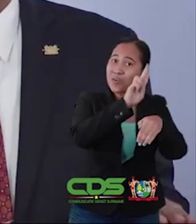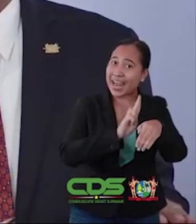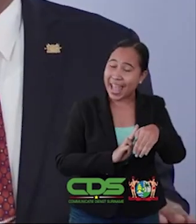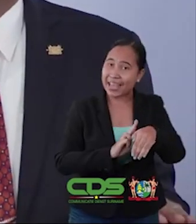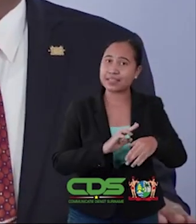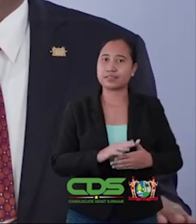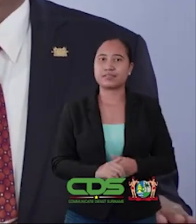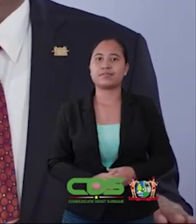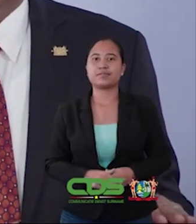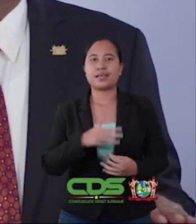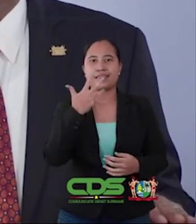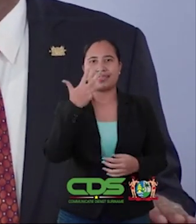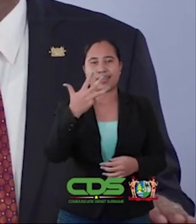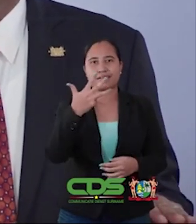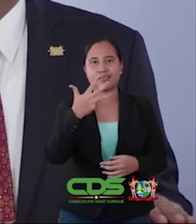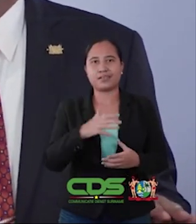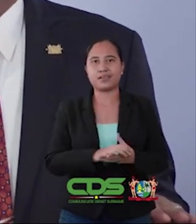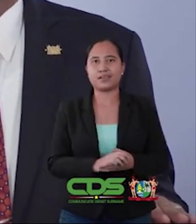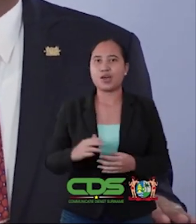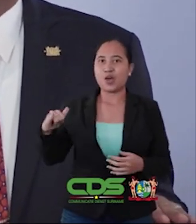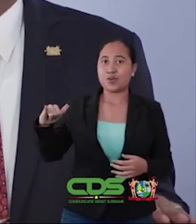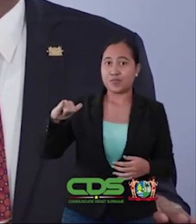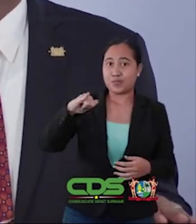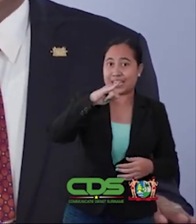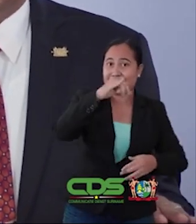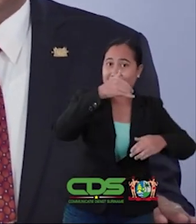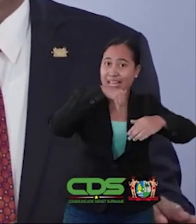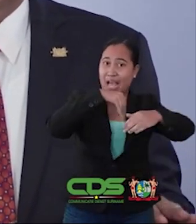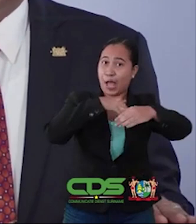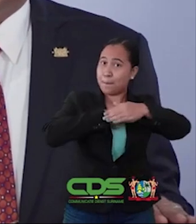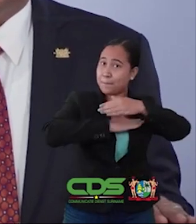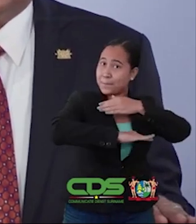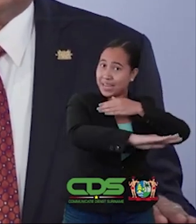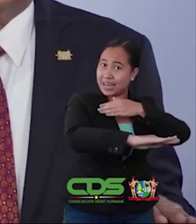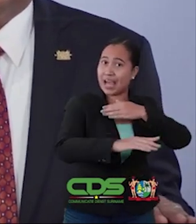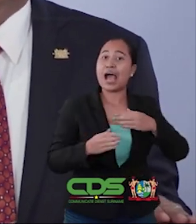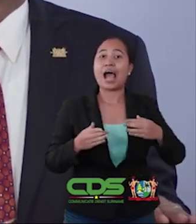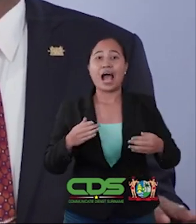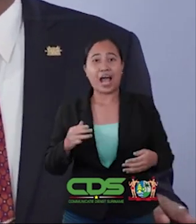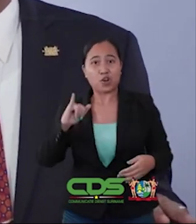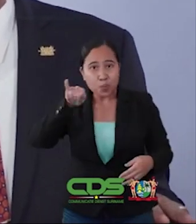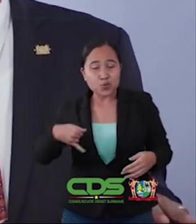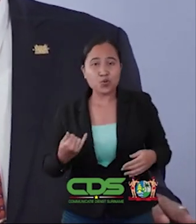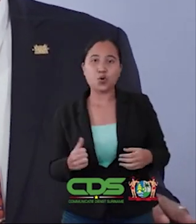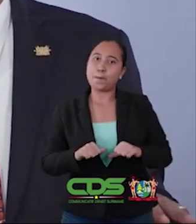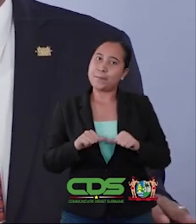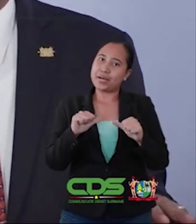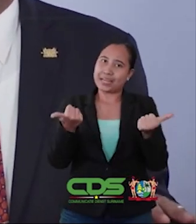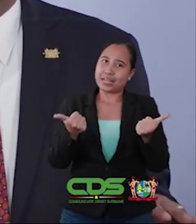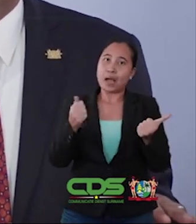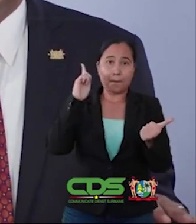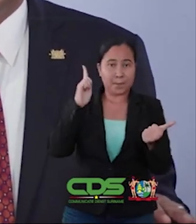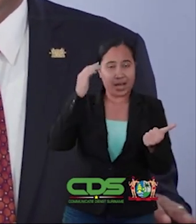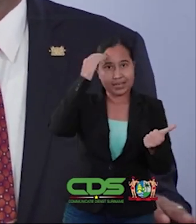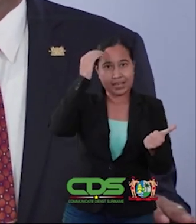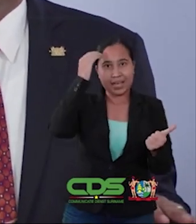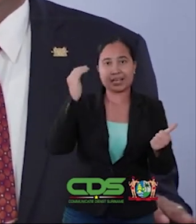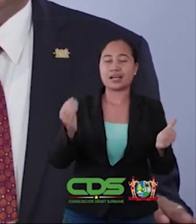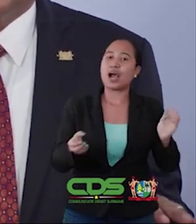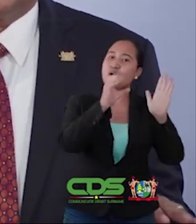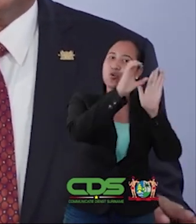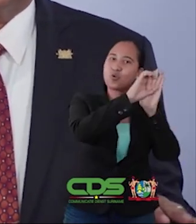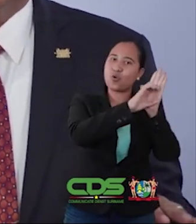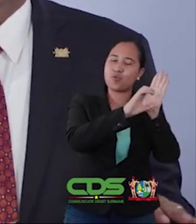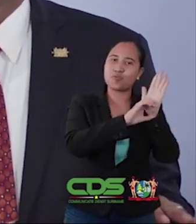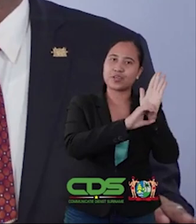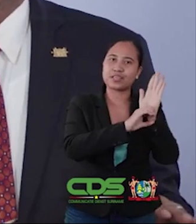Maatregel nummer 9. Vluchten naar het binnenland worden hervat onder naleving van de protocollen en